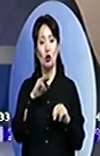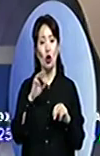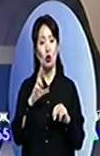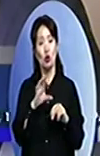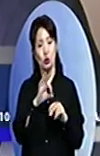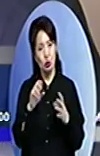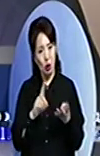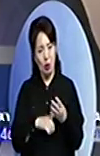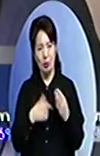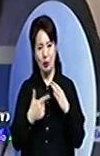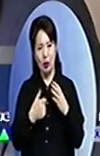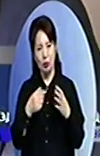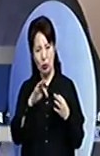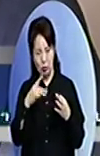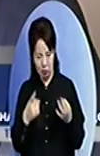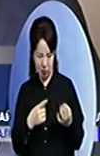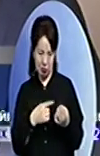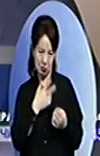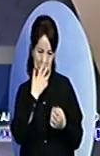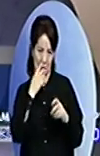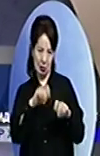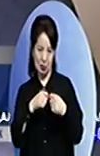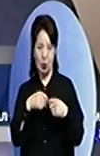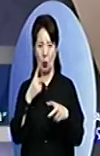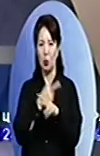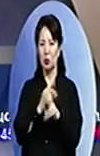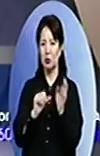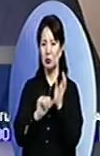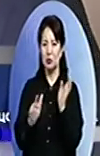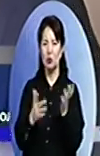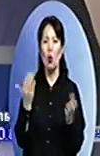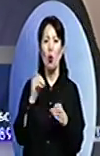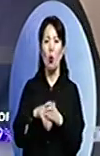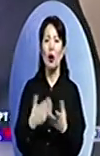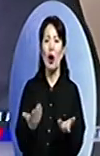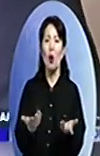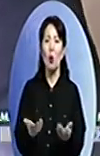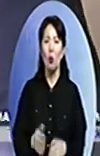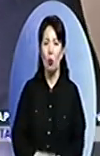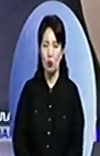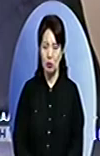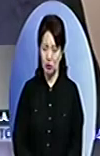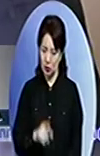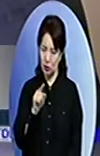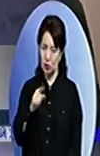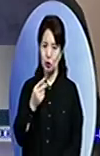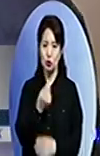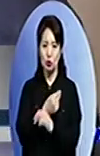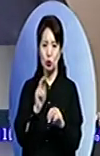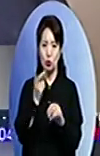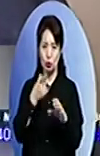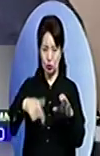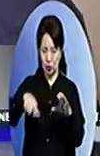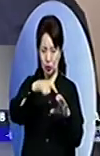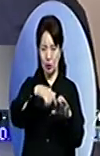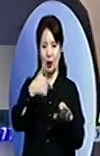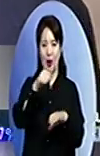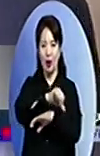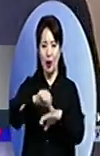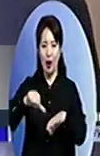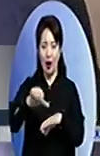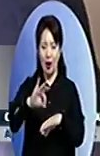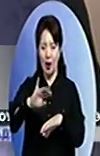өвдөгдөд тэгээд дандаа хууль бус одоо юм руу орно штт. Тэрний орн тэр чөлөө юун дээр галийнхаа бомт төр